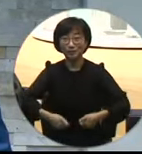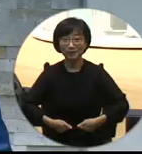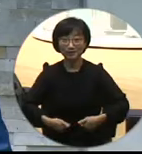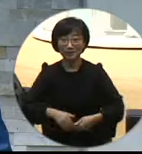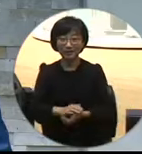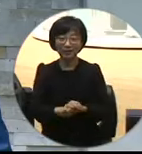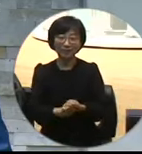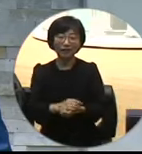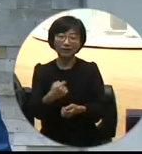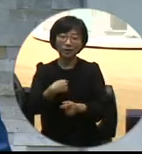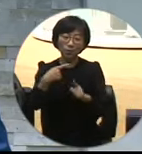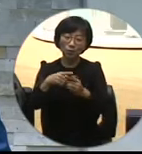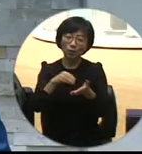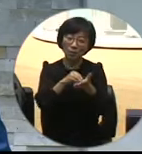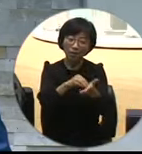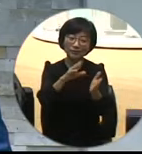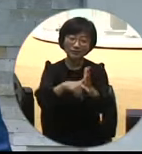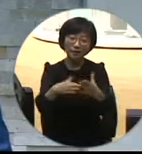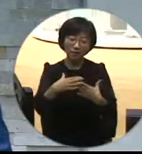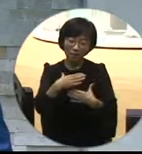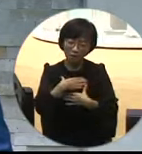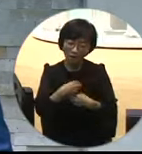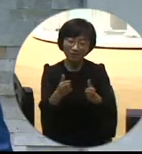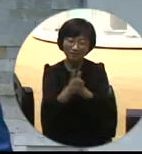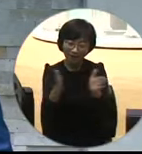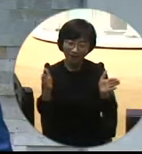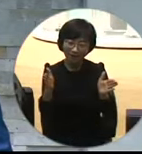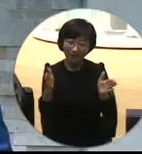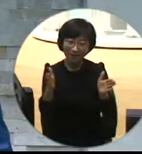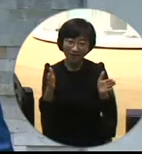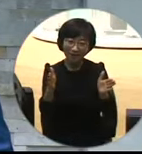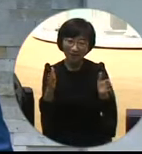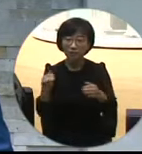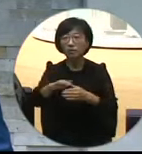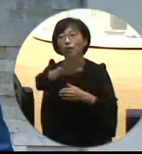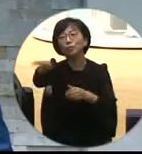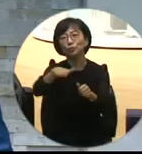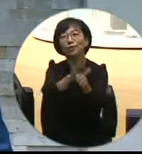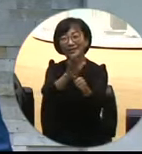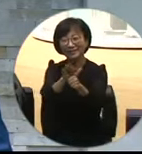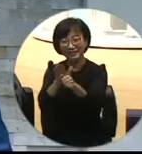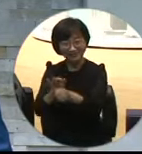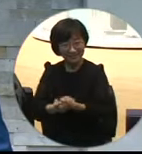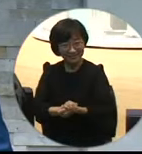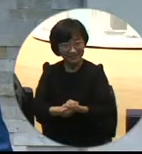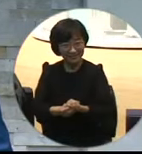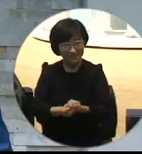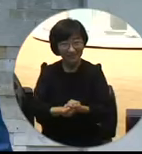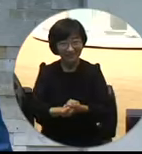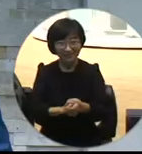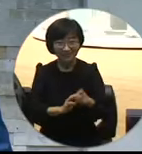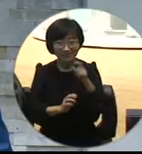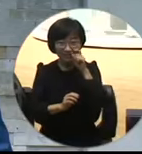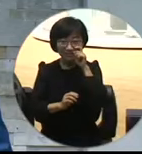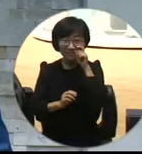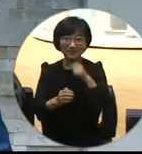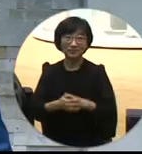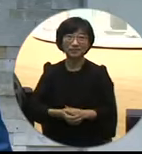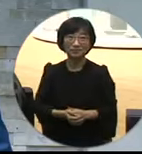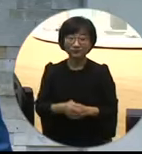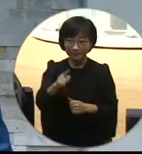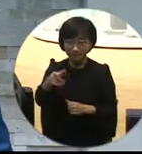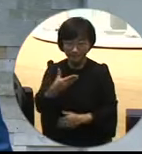돼요. 아멘. 오게 느껴야 돼. 여러분도 그러니까 나 교회 가서 편안하다. 이렇게 모든 것은 다 복음으로